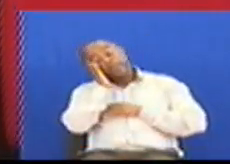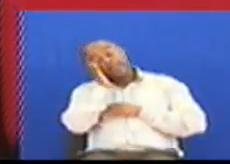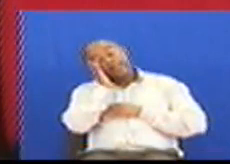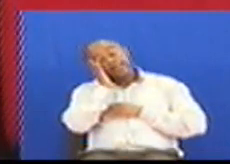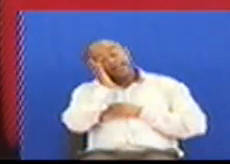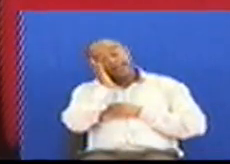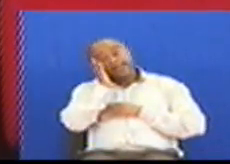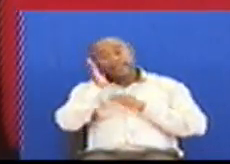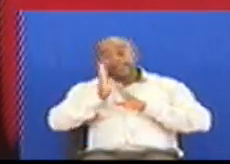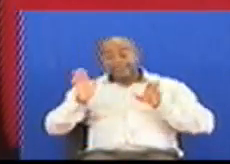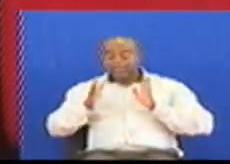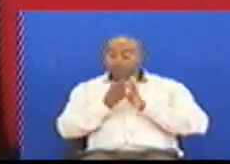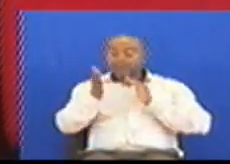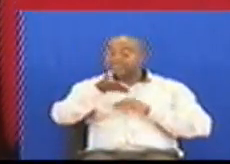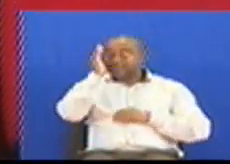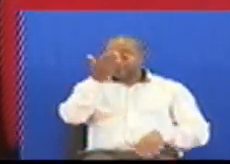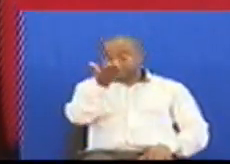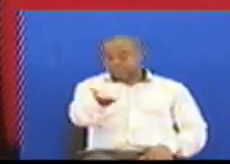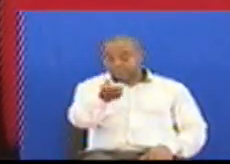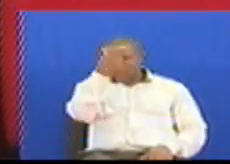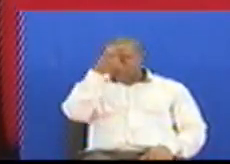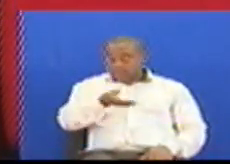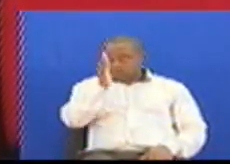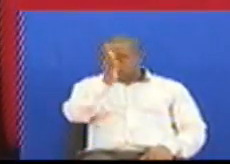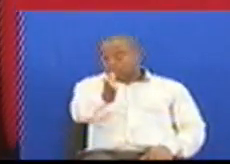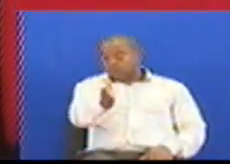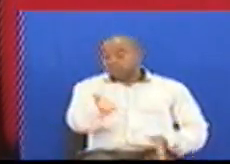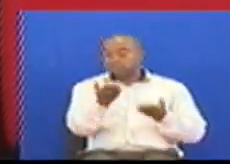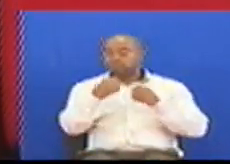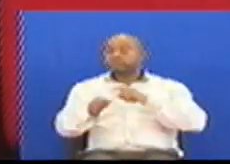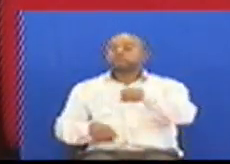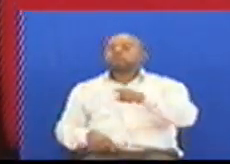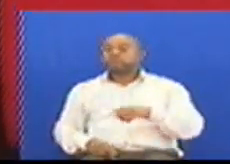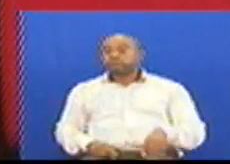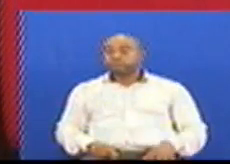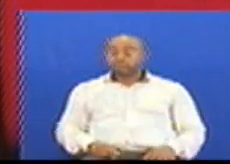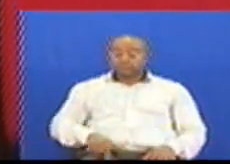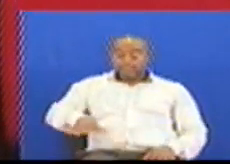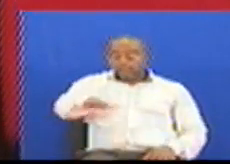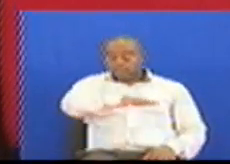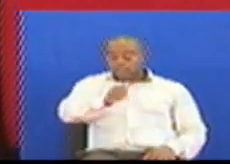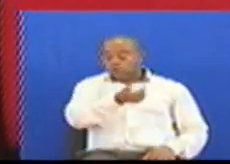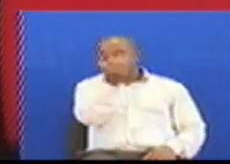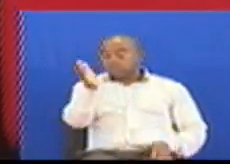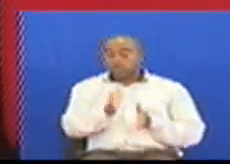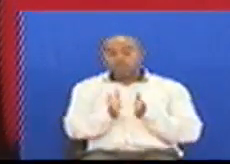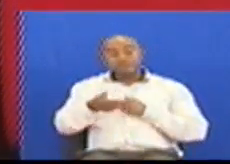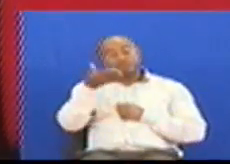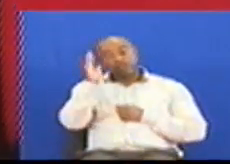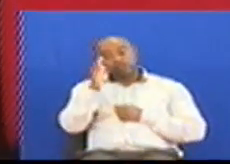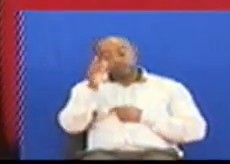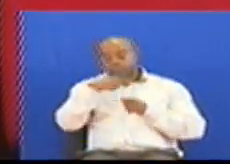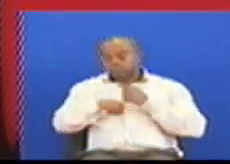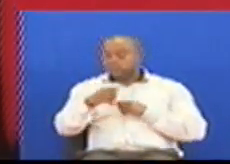tumeshaomba serikalini, naamini serikali itafanya kazi yake. Eneo jingine ambalo tunaiomba serikali ni eneo la